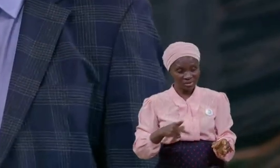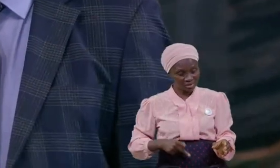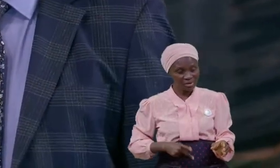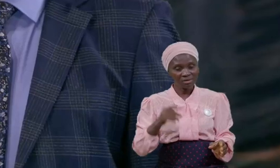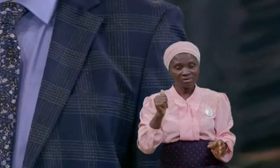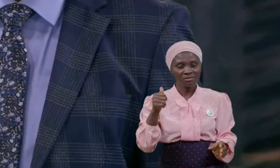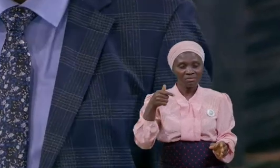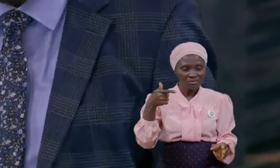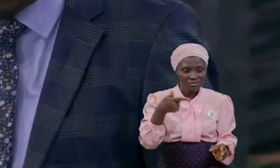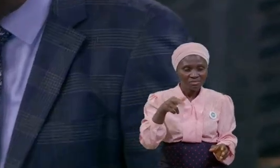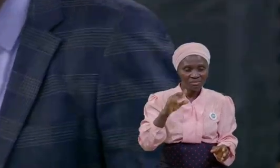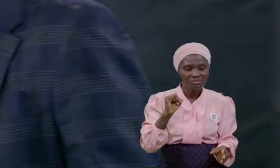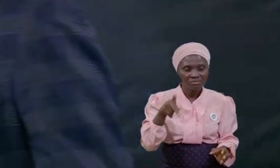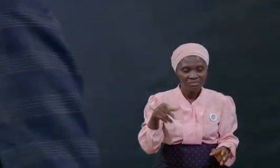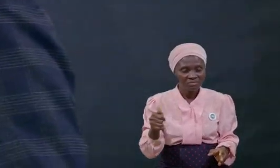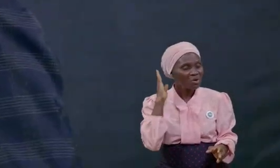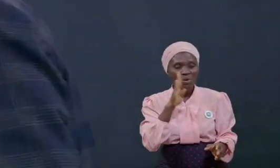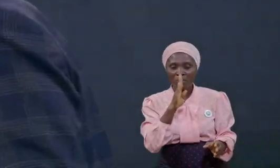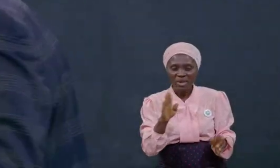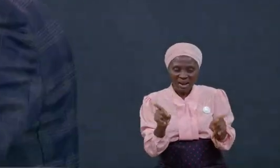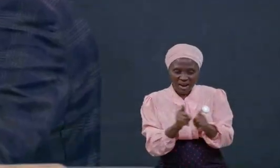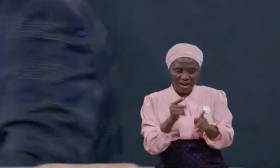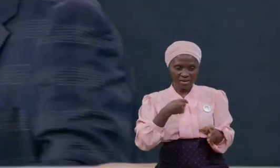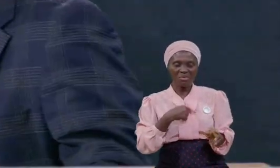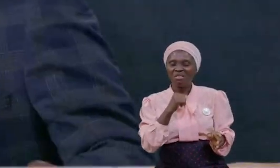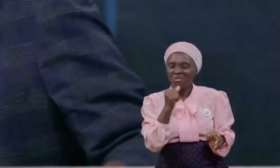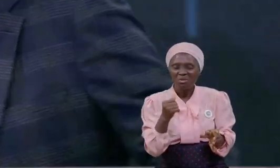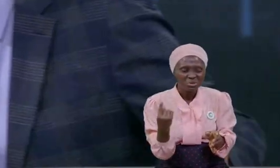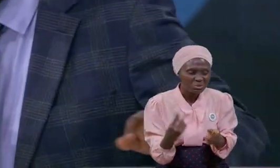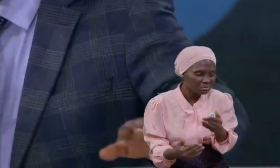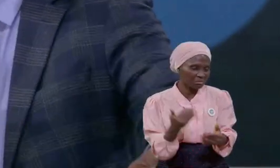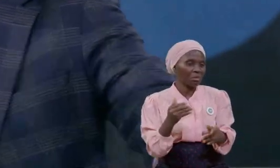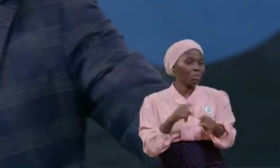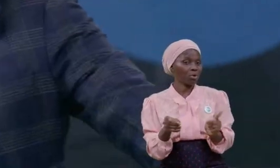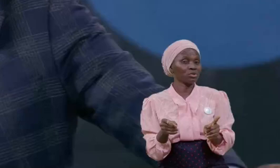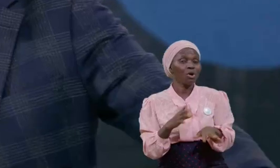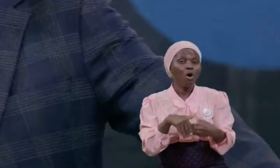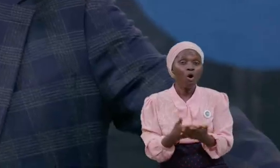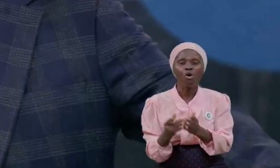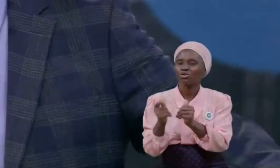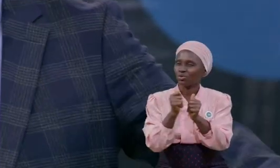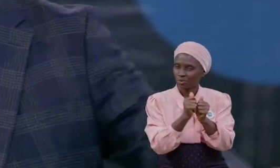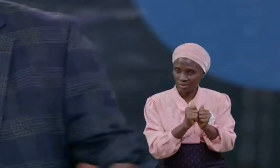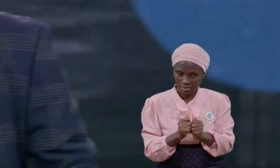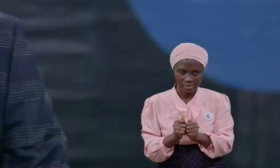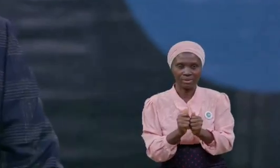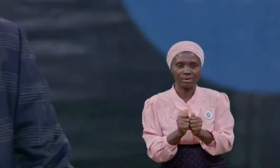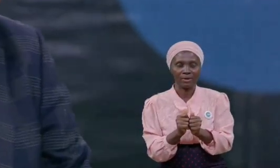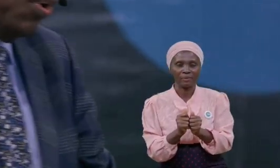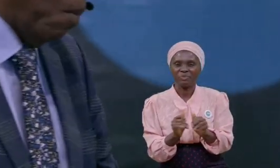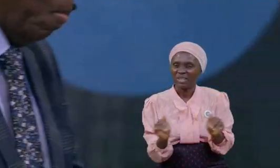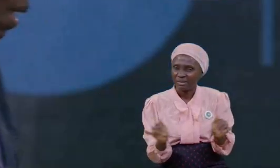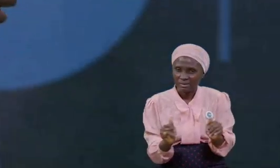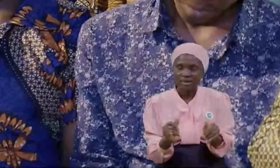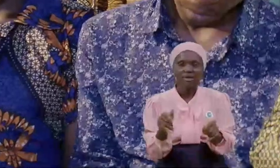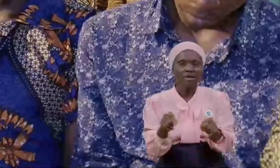soit tel que je suis, pas presque, mais entièrement un chrétien. En 2